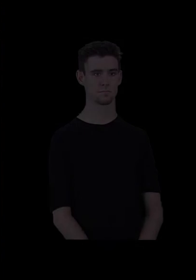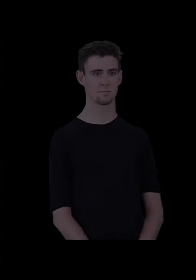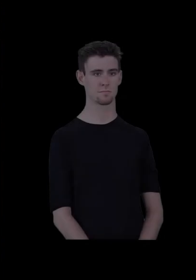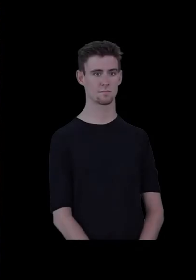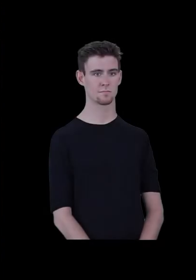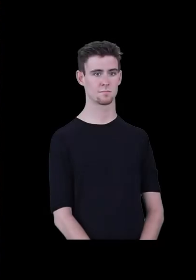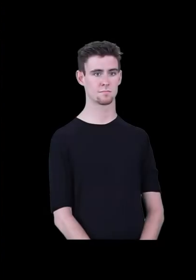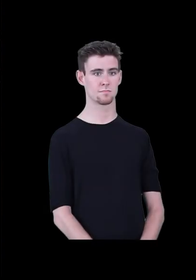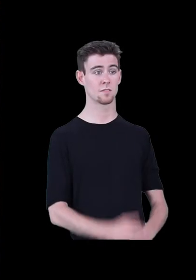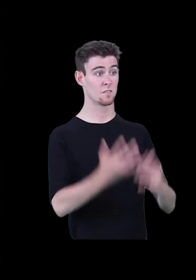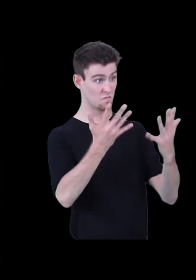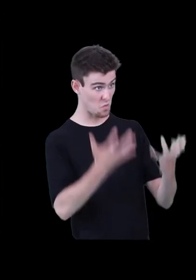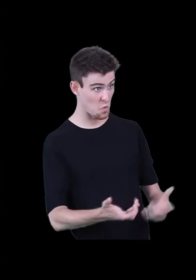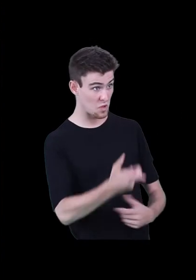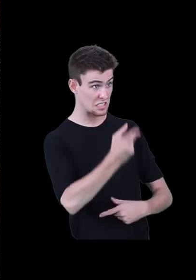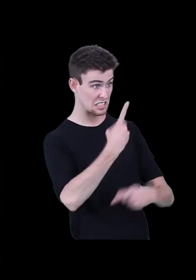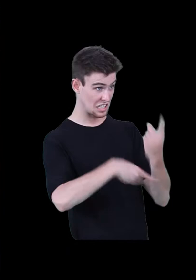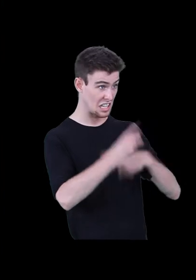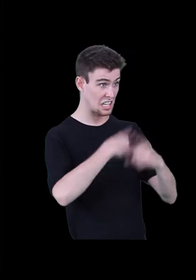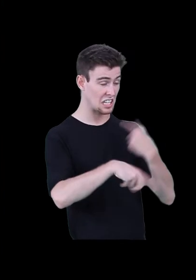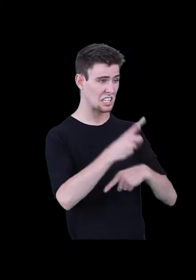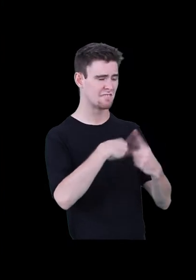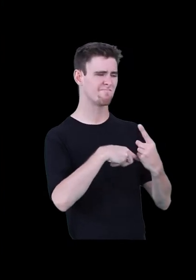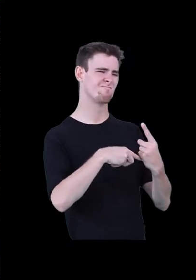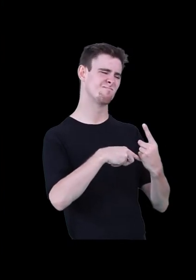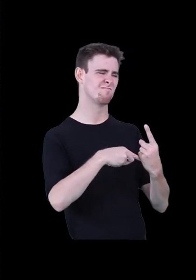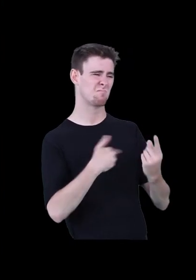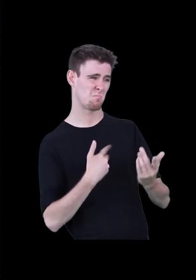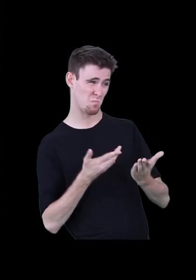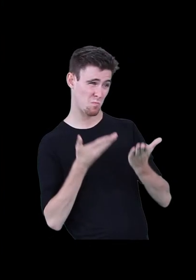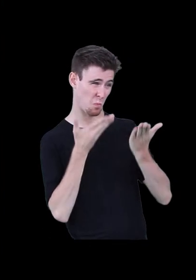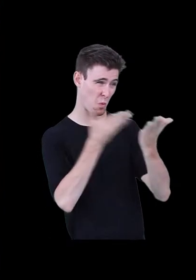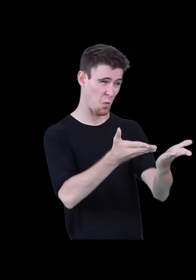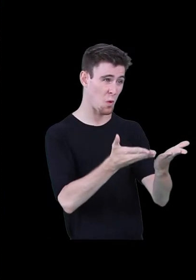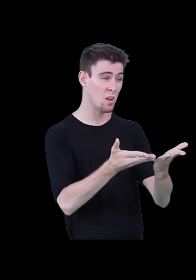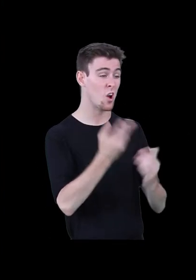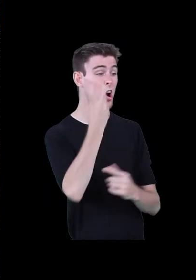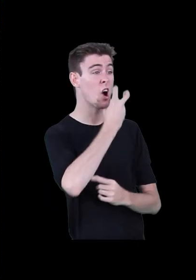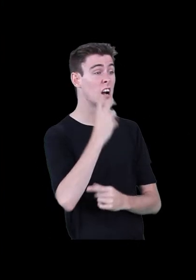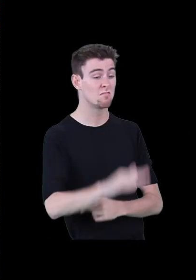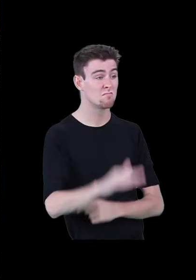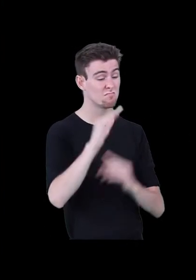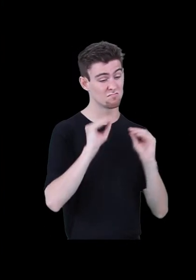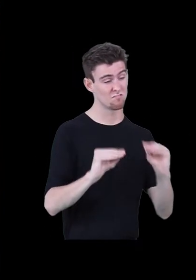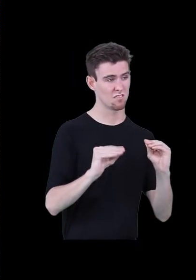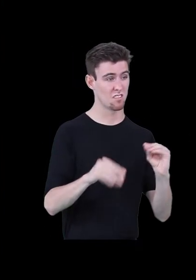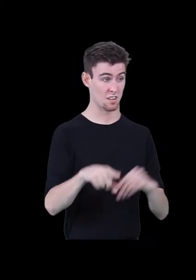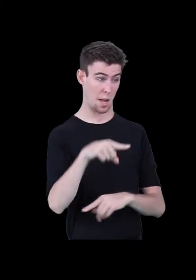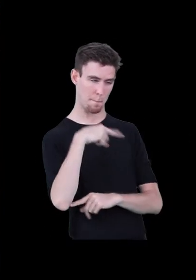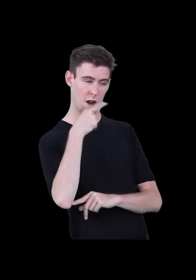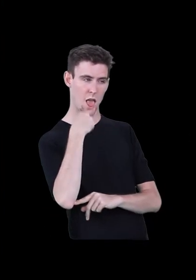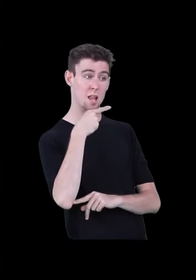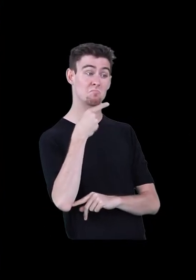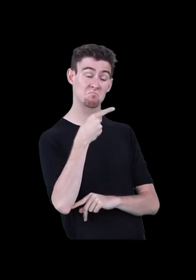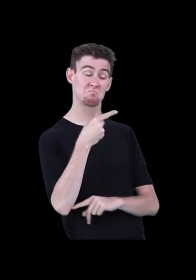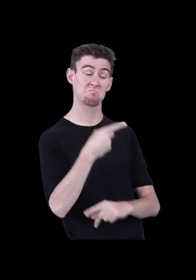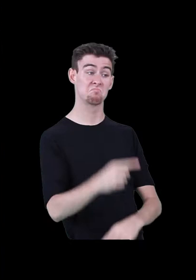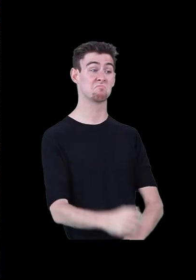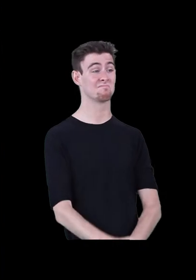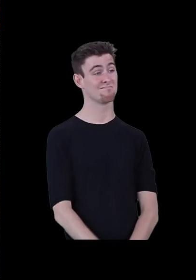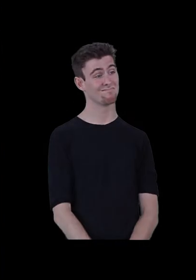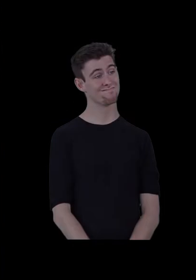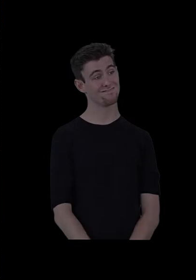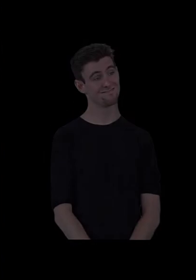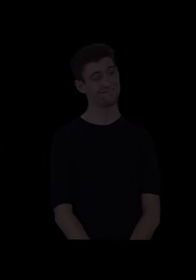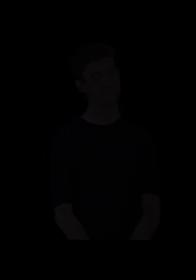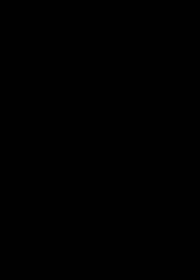Pour ce qui est des signes, c'est votre choix. Mon opinion à moi, par exemple, c'est que vous devriez insister sur